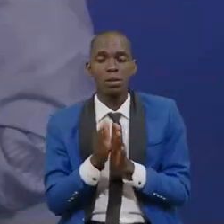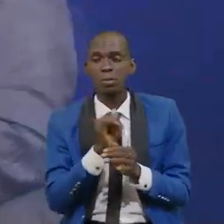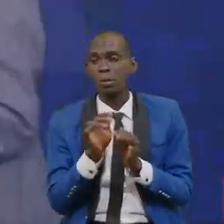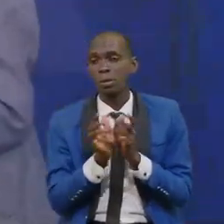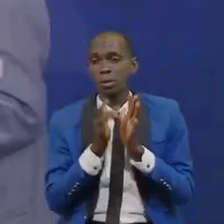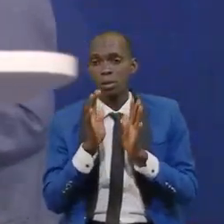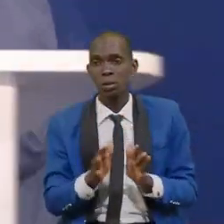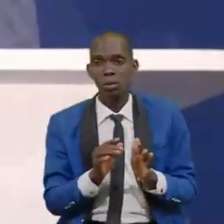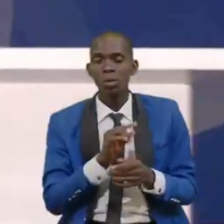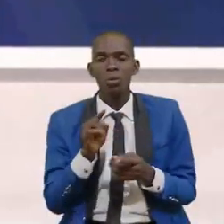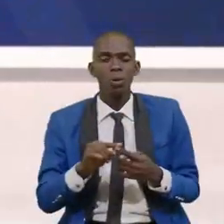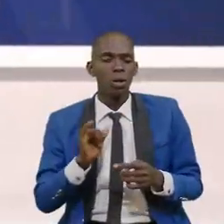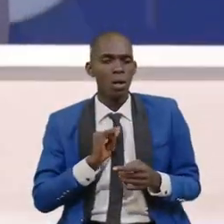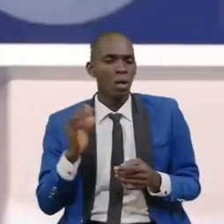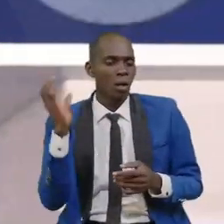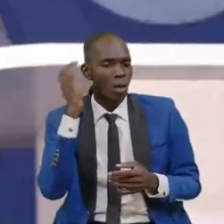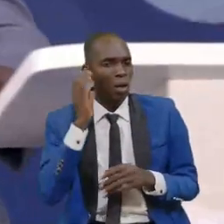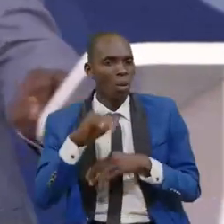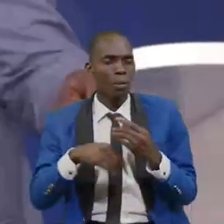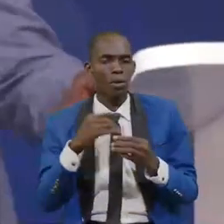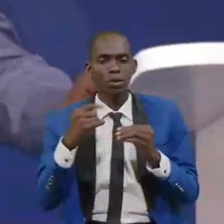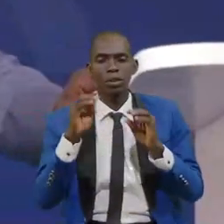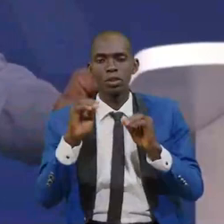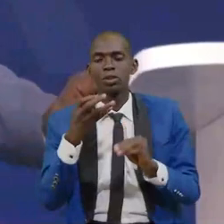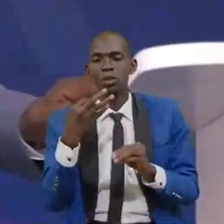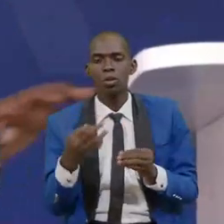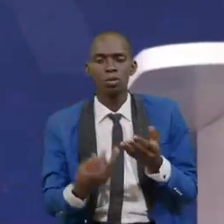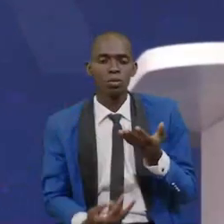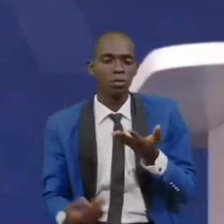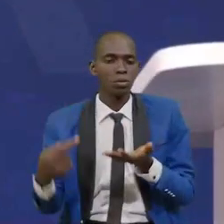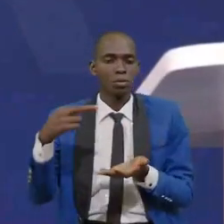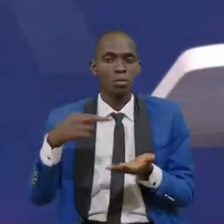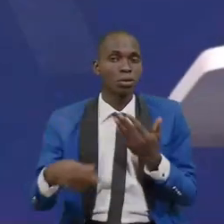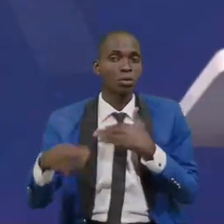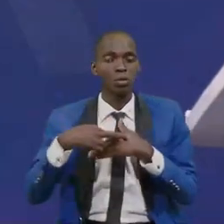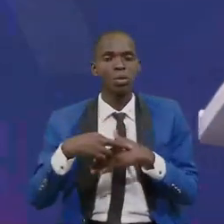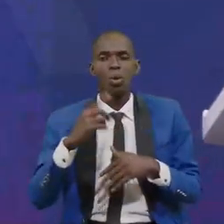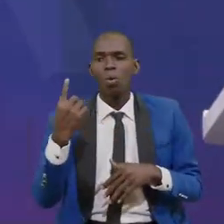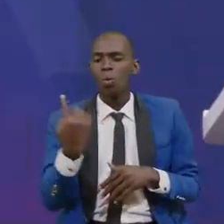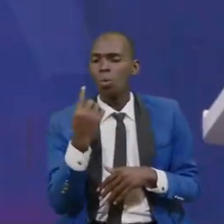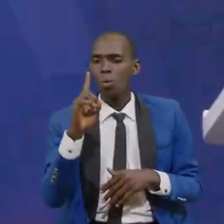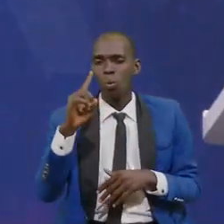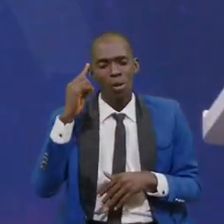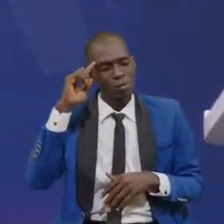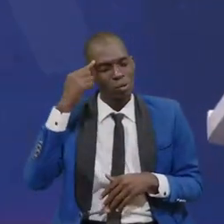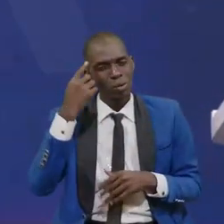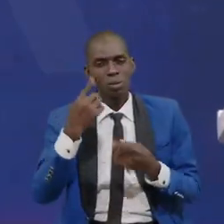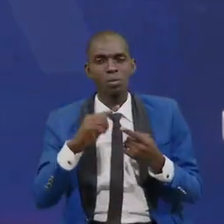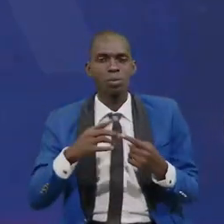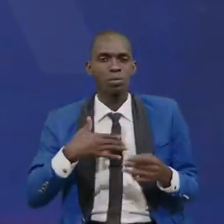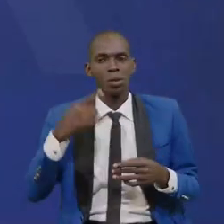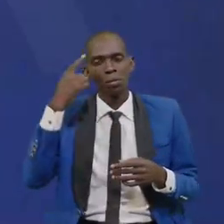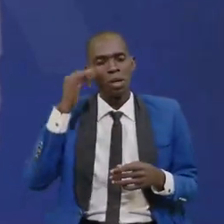et j'ai entendu parler de la restitution, il y avait une pensée qui était toujours dans mon cœur. Je ne voulais